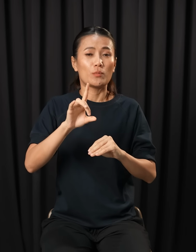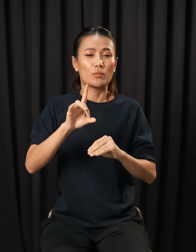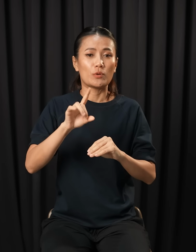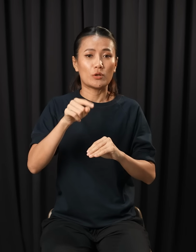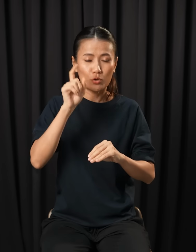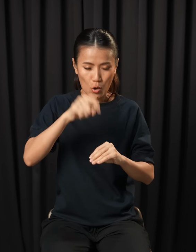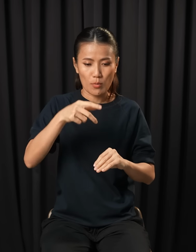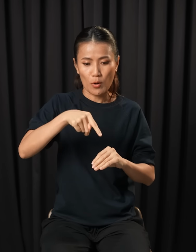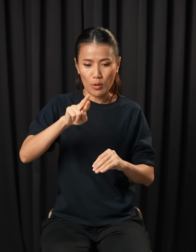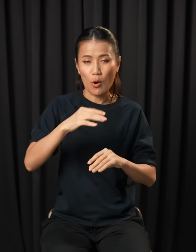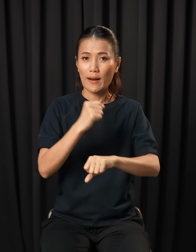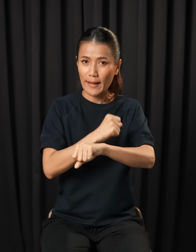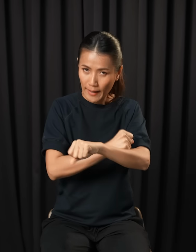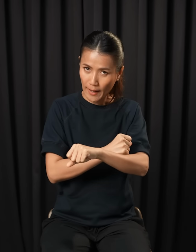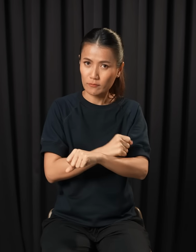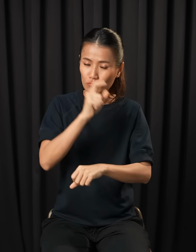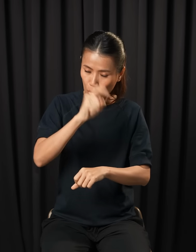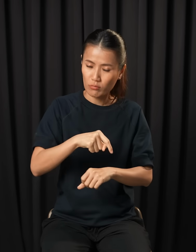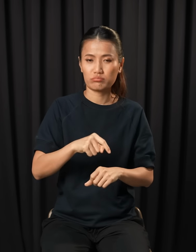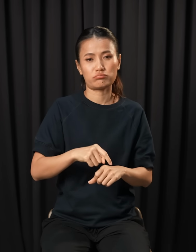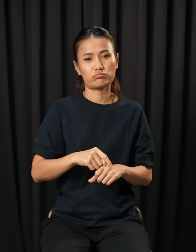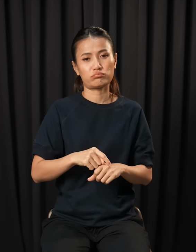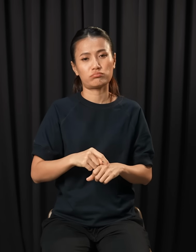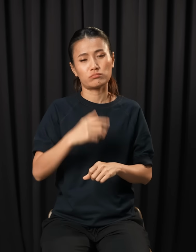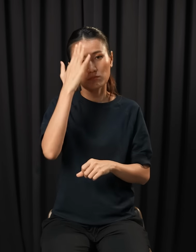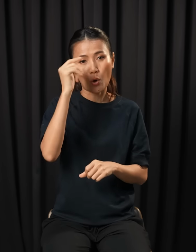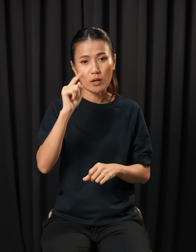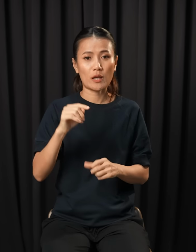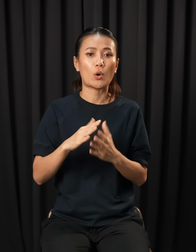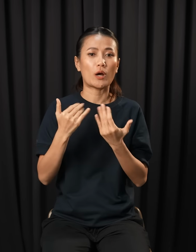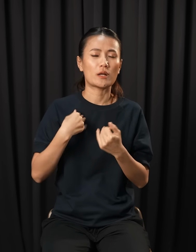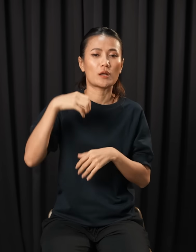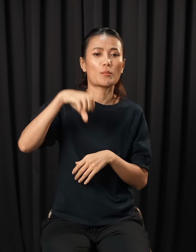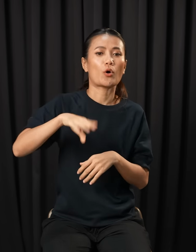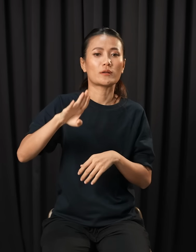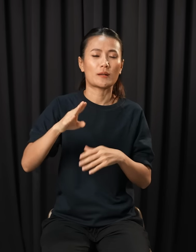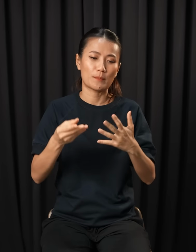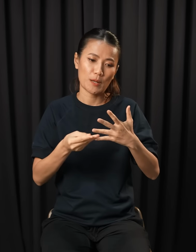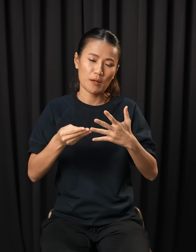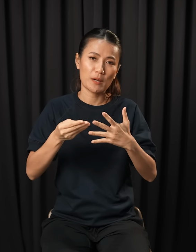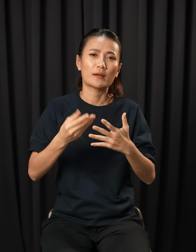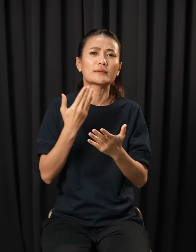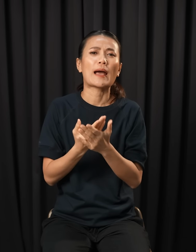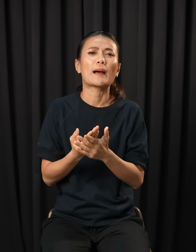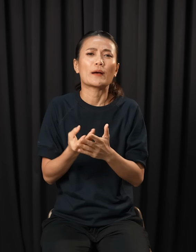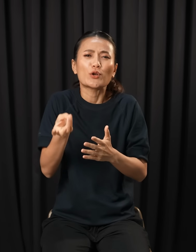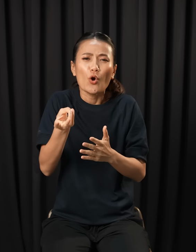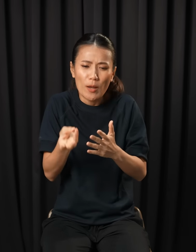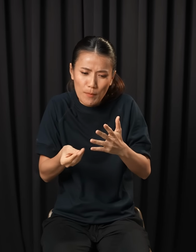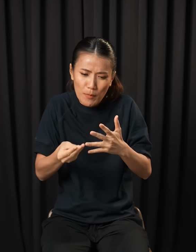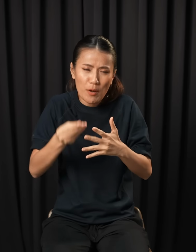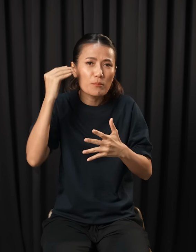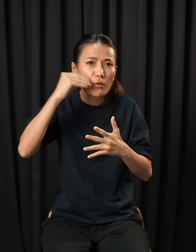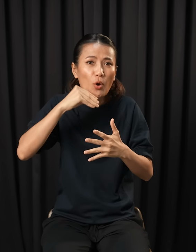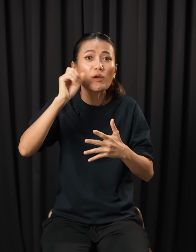ไปที่มันกระชากขึ้นมาเกือบเท่าตัวเนี่ยจาก300เป็น450เนี่ยมันครึ่งนึงเลยนะ150เนี่ยก็คือจะต้องทำพรบแรงงานที่เป็นกฎหมายที่บอกว่าให้ไตรภาคีเนี่ย